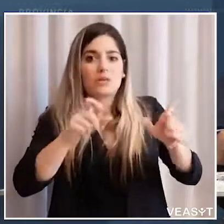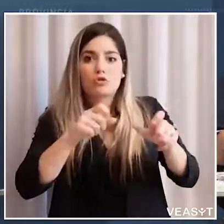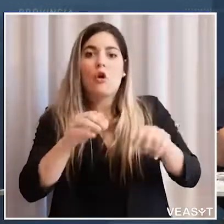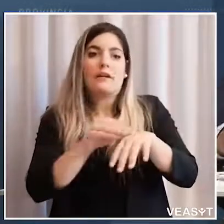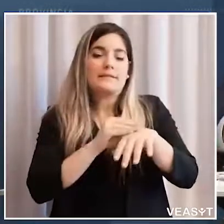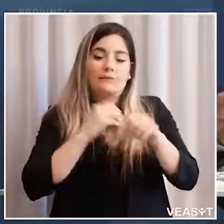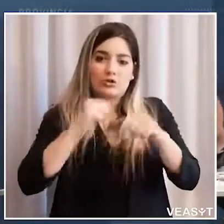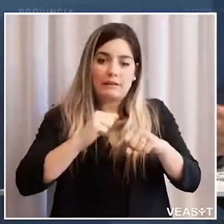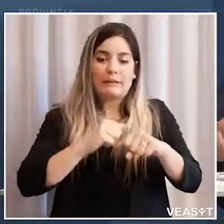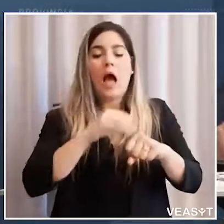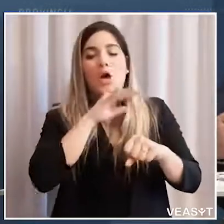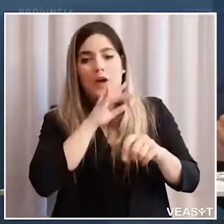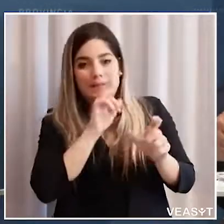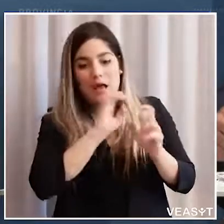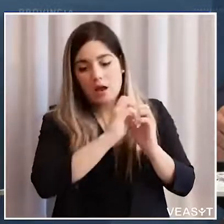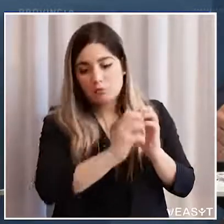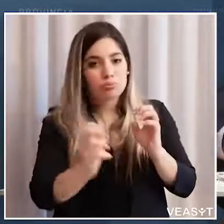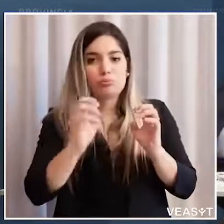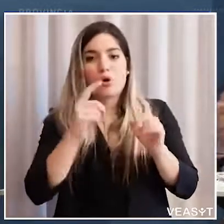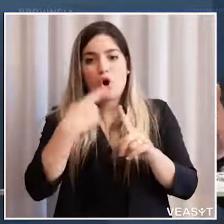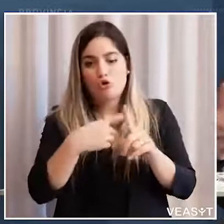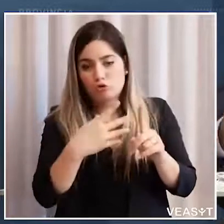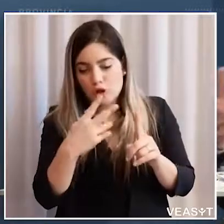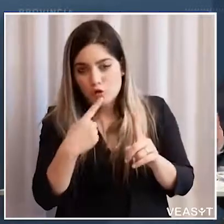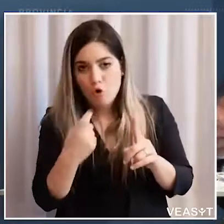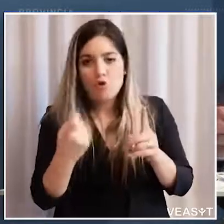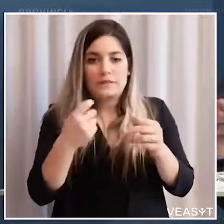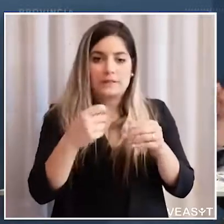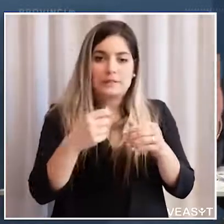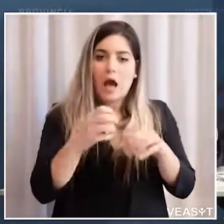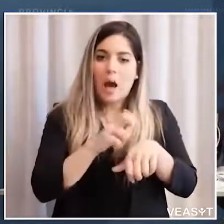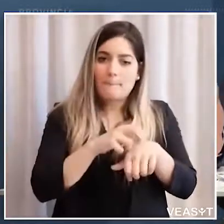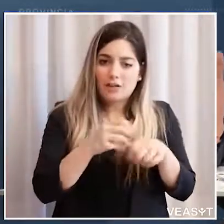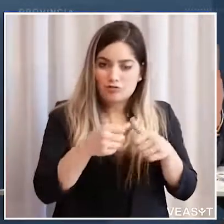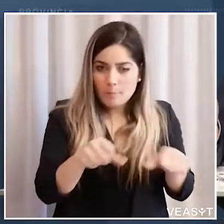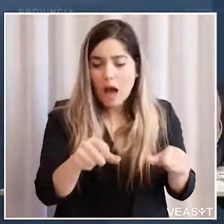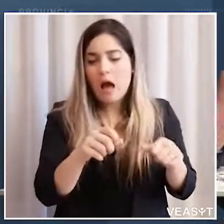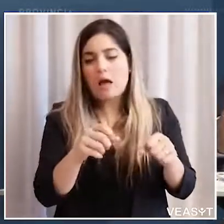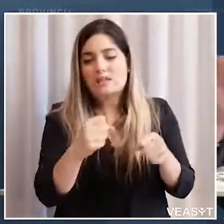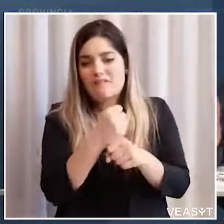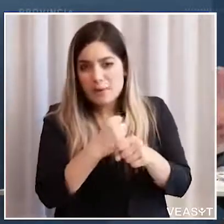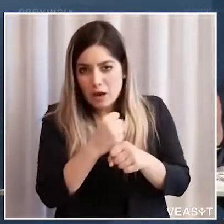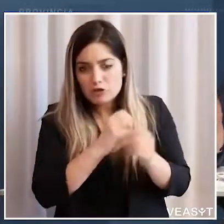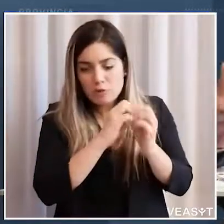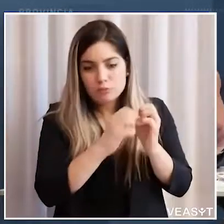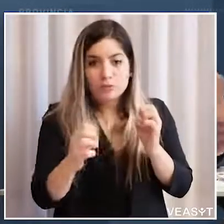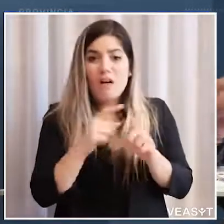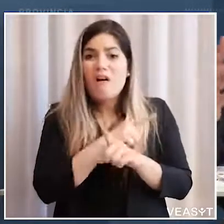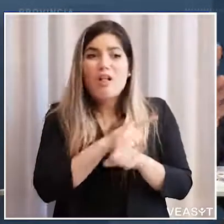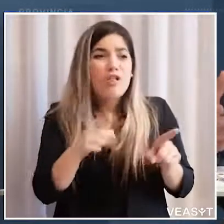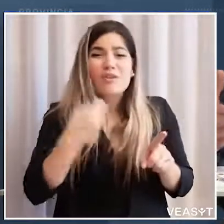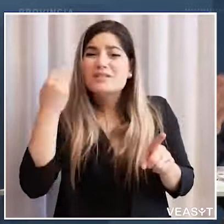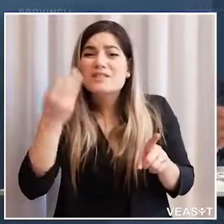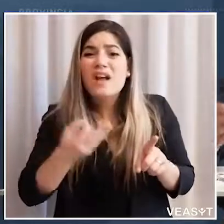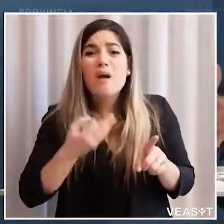servizi anche degli anziani ma anche tutto quello che croce bianca croce rosa medici di base anche le farmacie eccetera